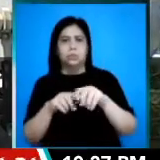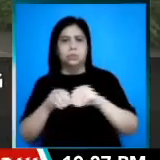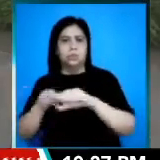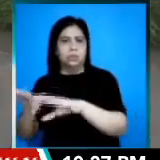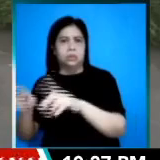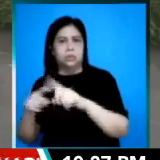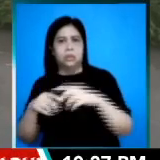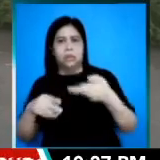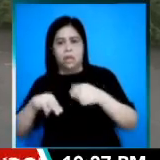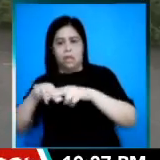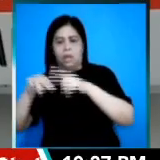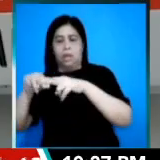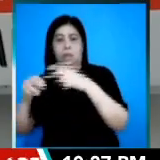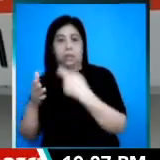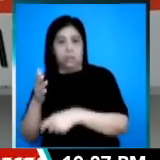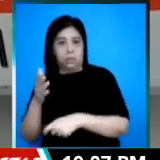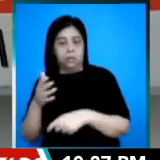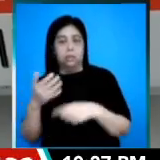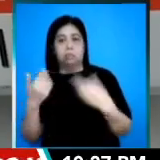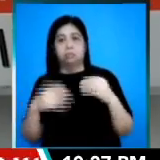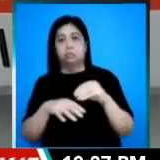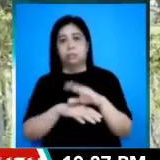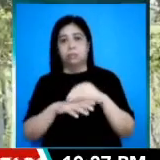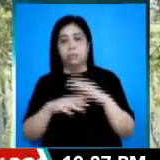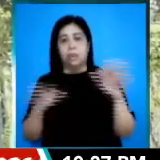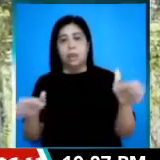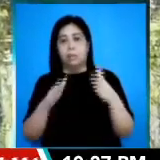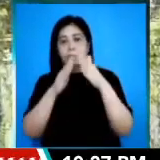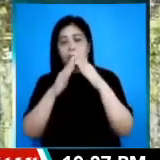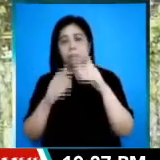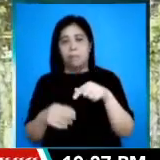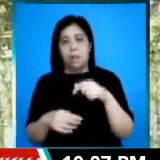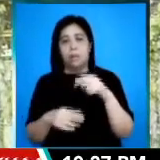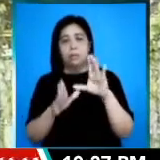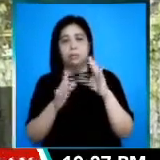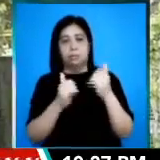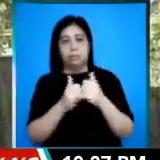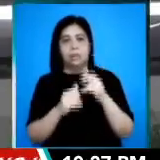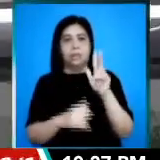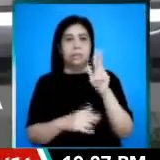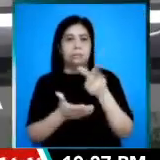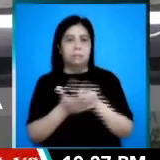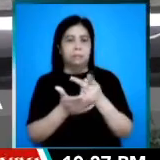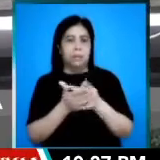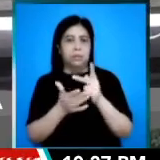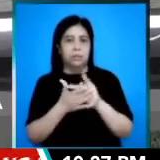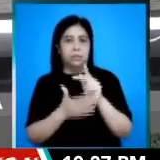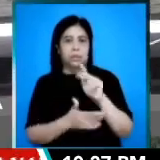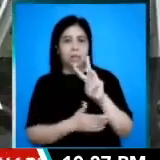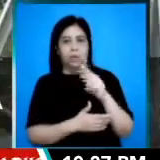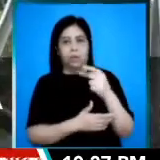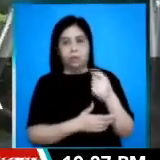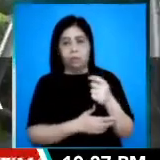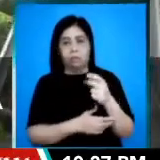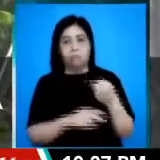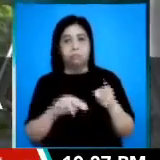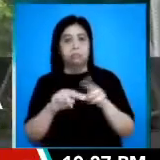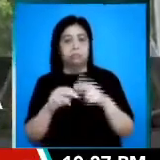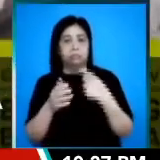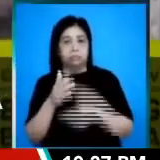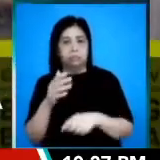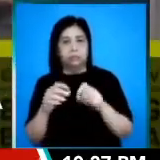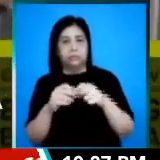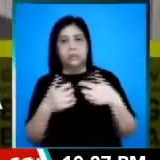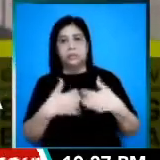singil. Nag-abiso na ang Albay Power Energy Corporation ng mahigit 3 pesos per kilowatt hour na dagdag singil sa kanilang generation